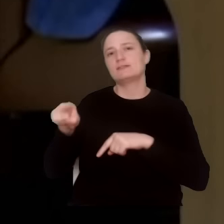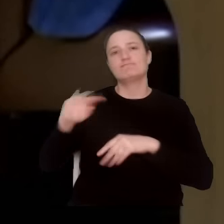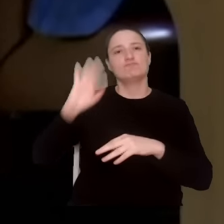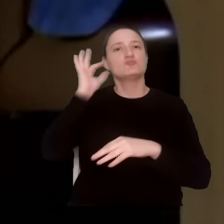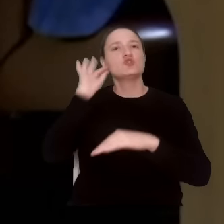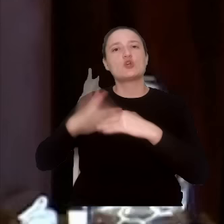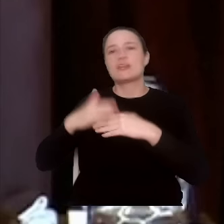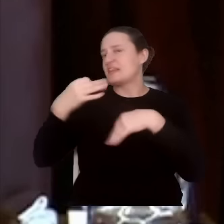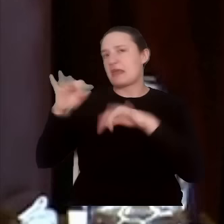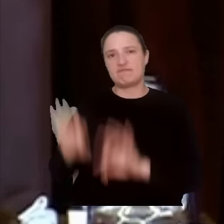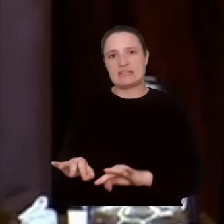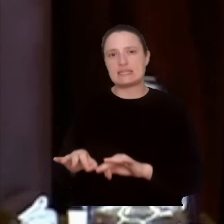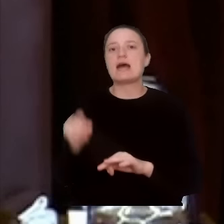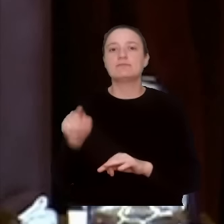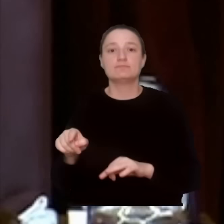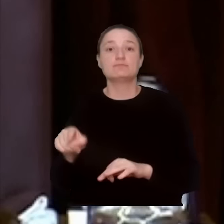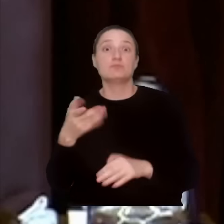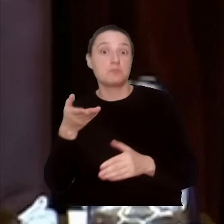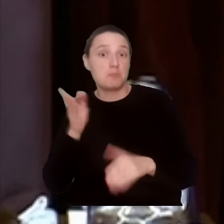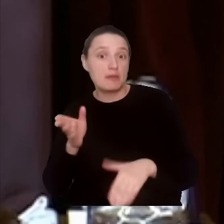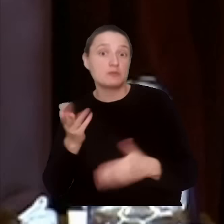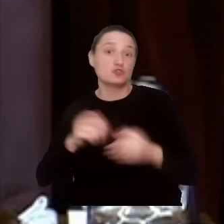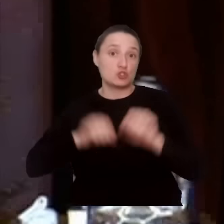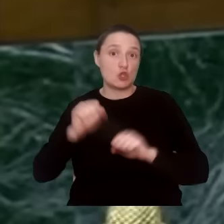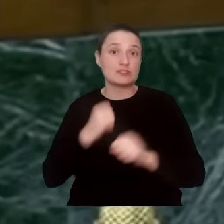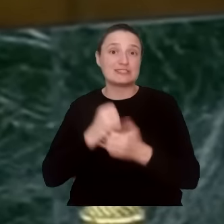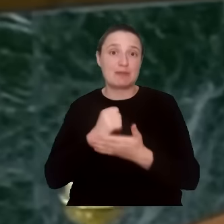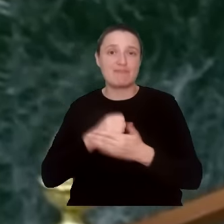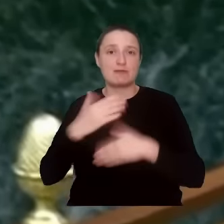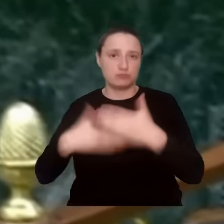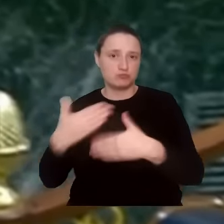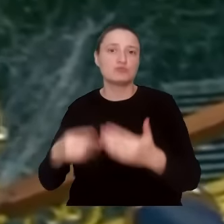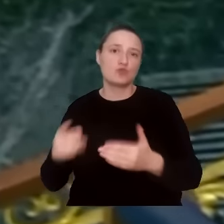wobec Begony Gomez o domniemany udział w korupcji i korzystanie z wpływów politycznych.